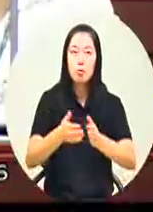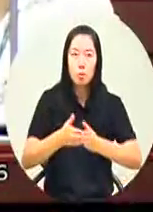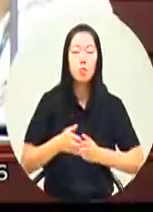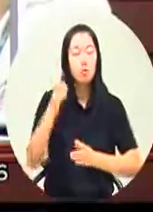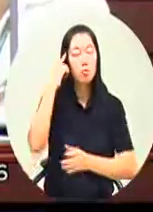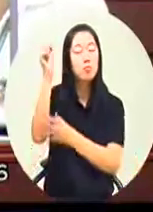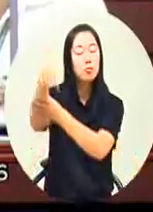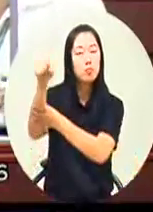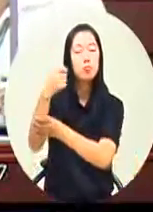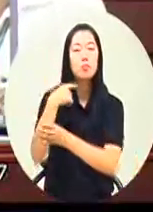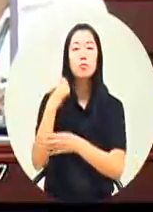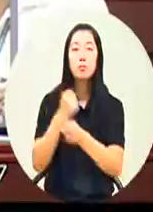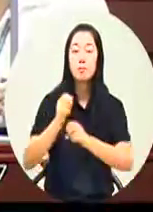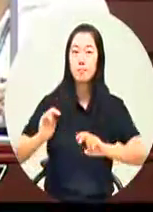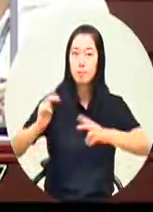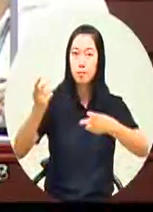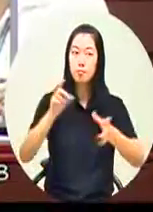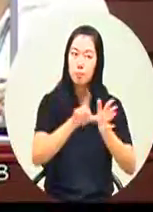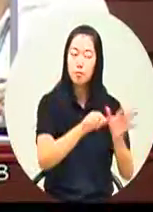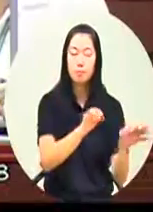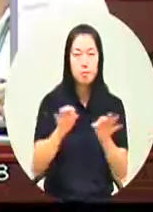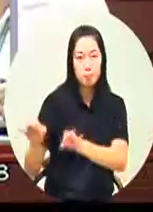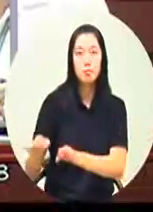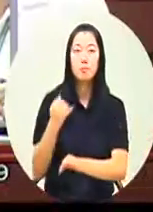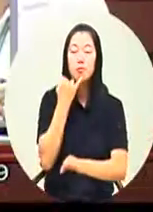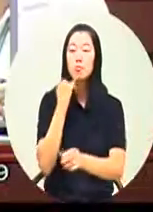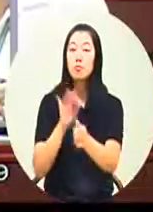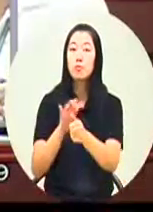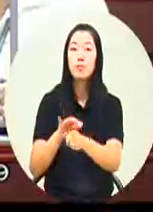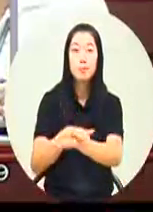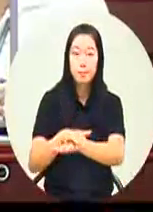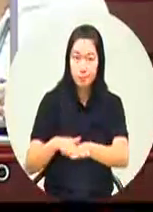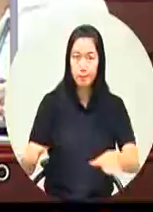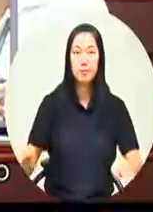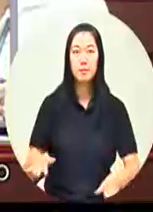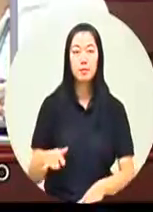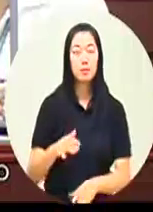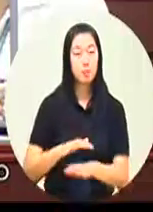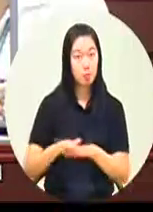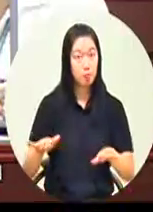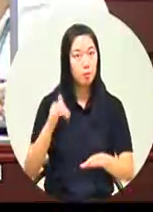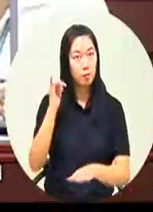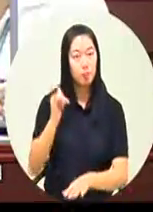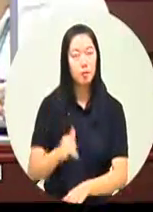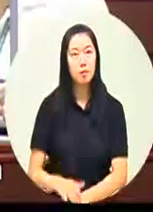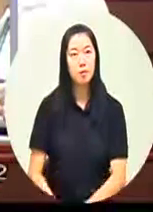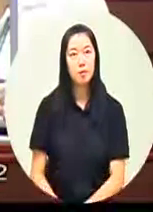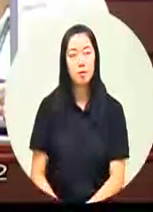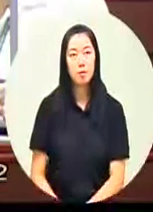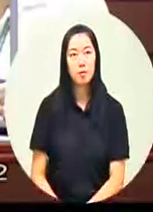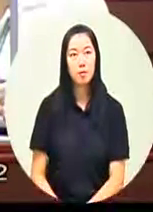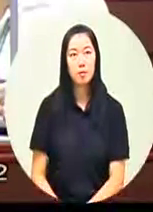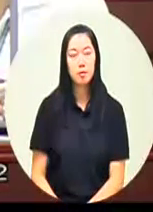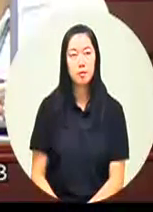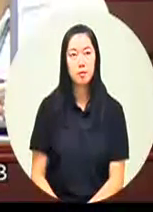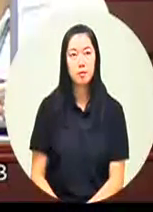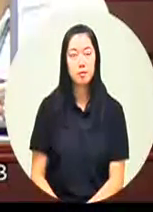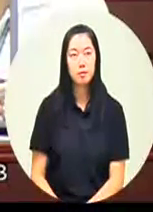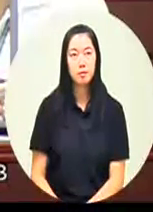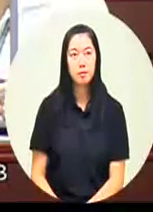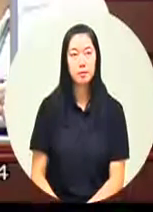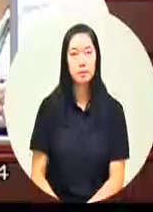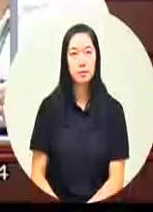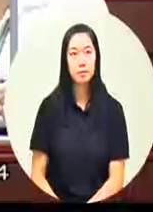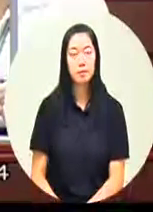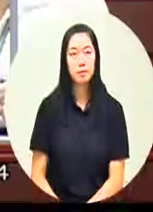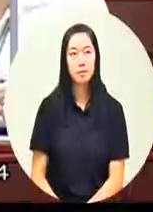意，做延后的调整，来确保这个工业区里面这些车辆使用路口的时候的一个安全。